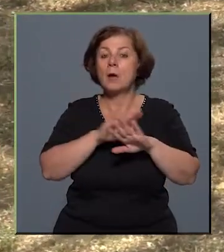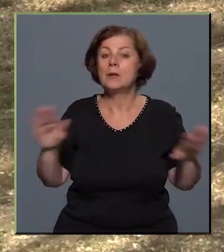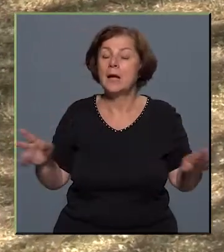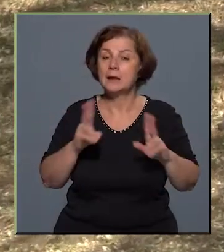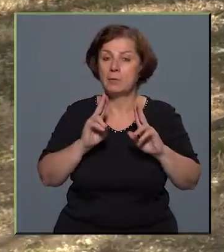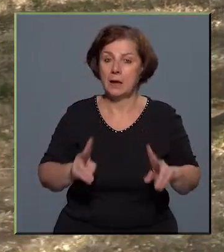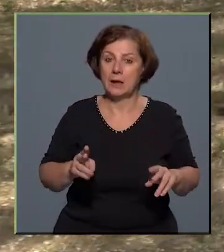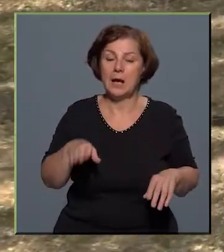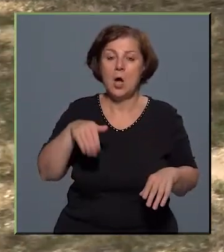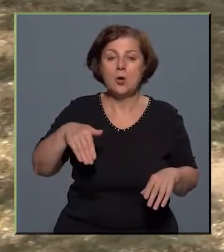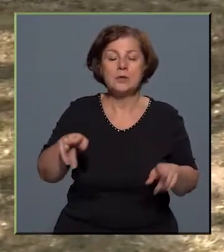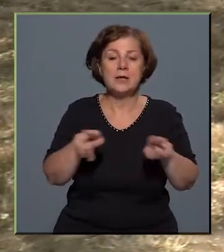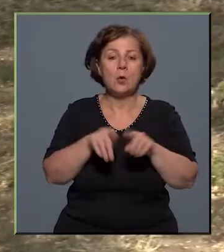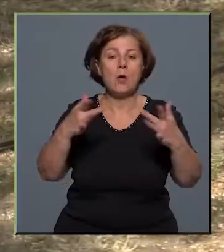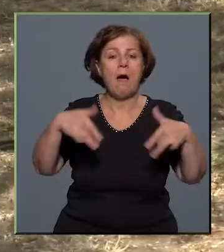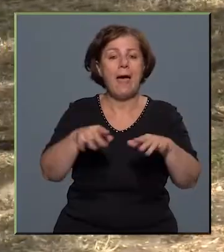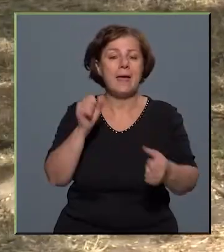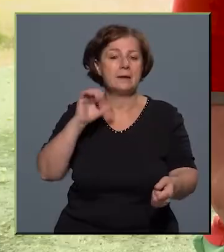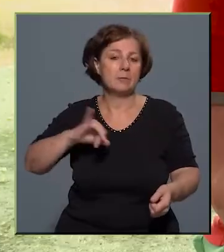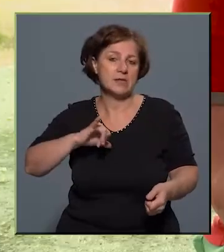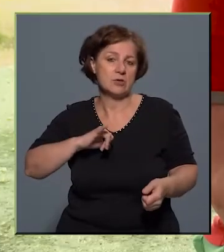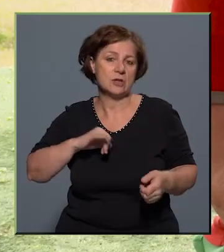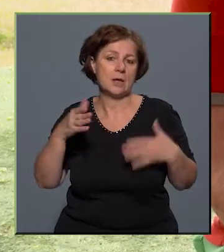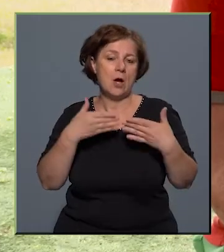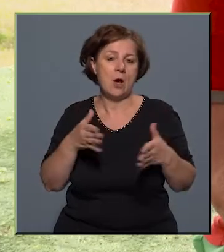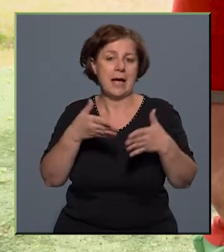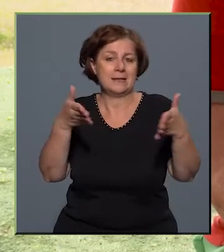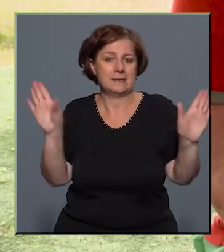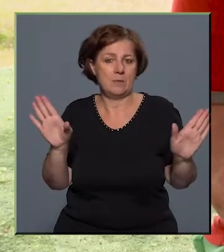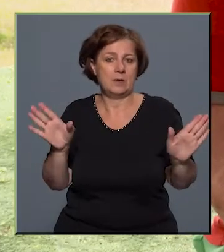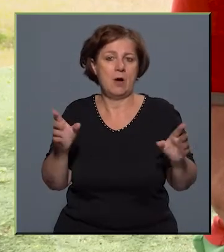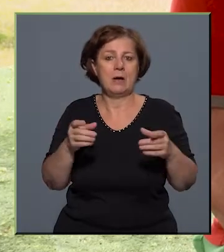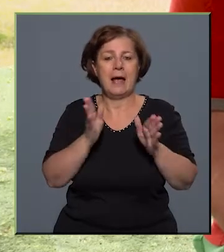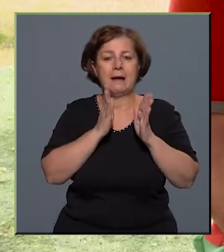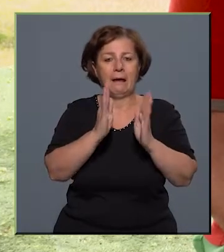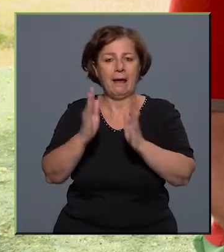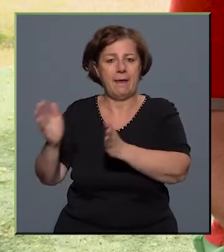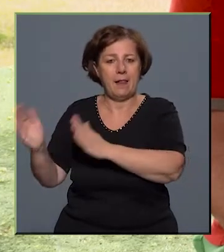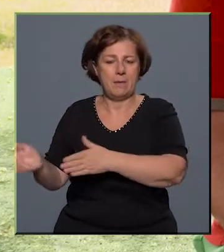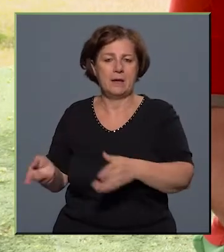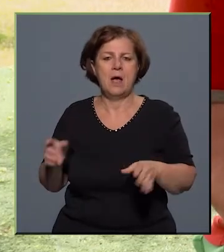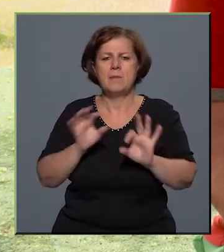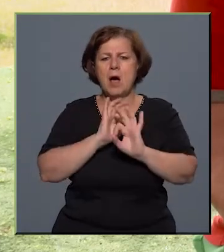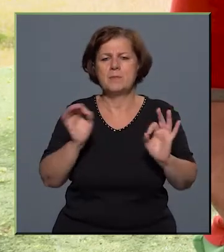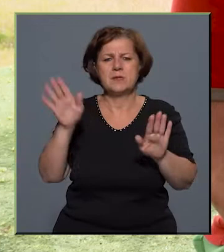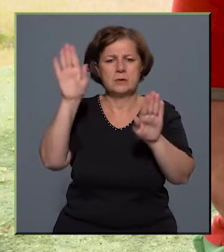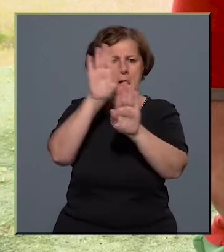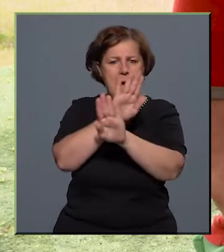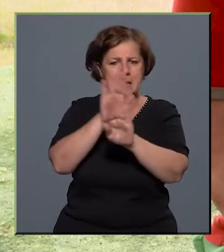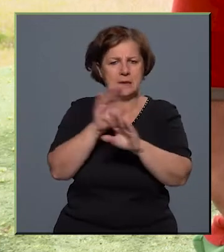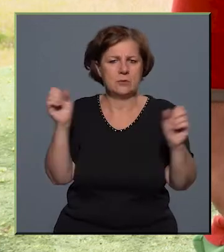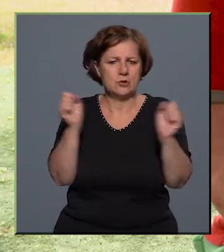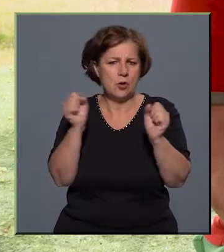hogy mindenképpen kell a kutyának olyan helyet biztosítani, akár szabadon, akár hogyha valaki kennelben tartja, ami